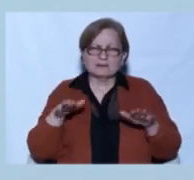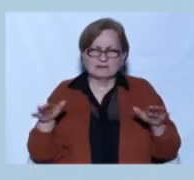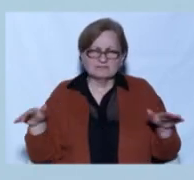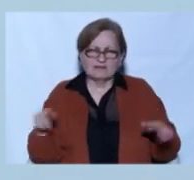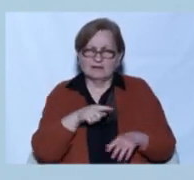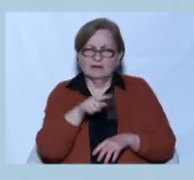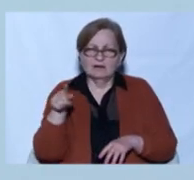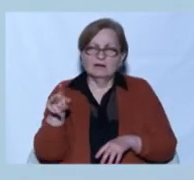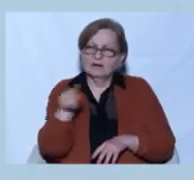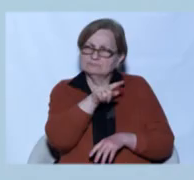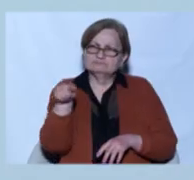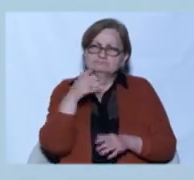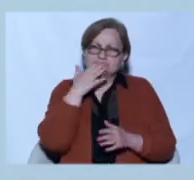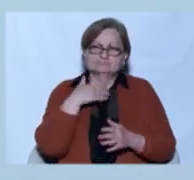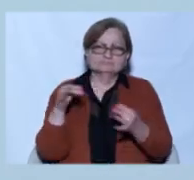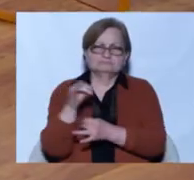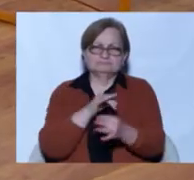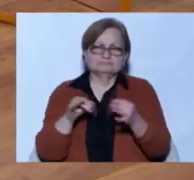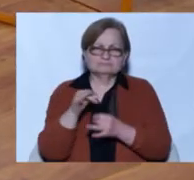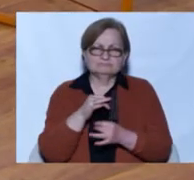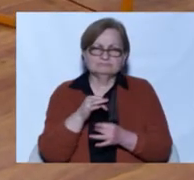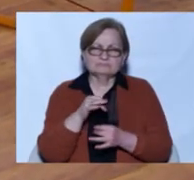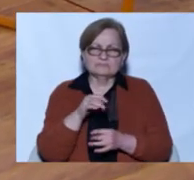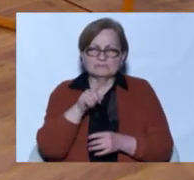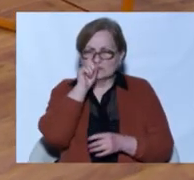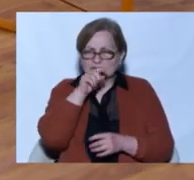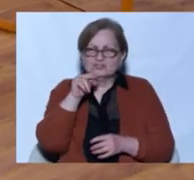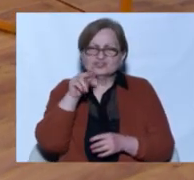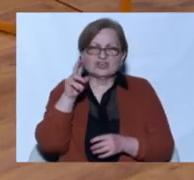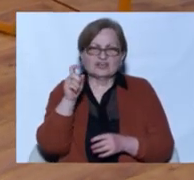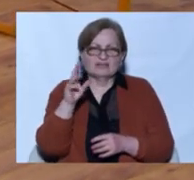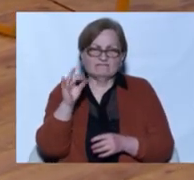რომლებიც საუბრობენ. მაგალითად, ჩხიკვი ჟოჟო,